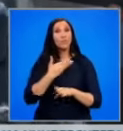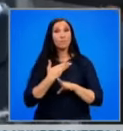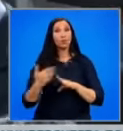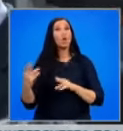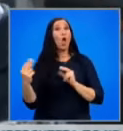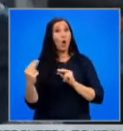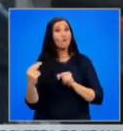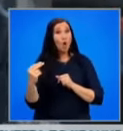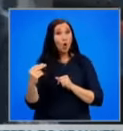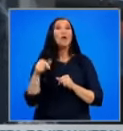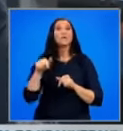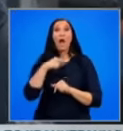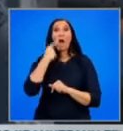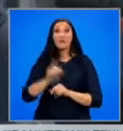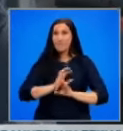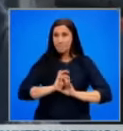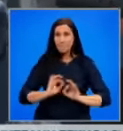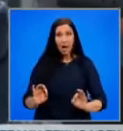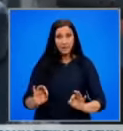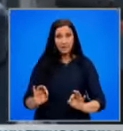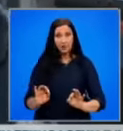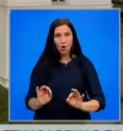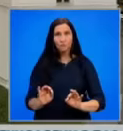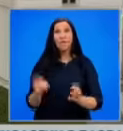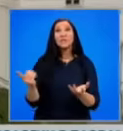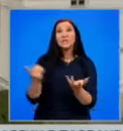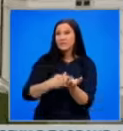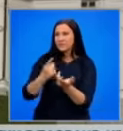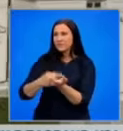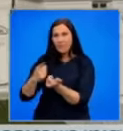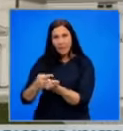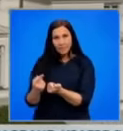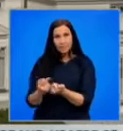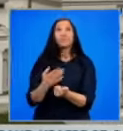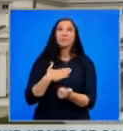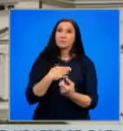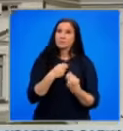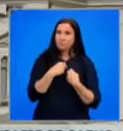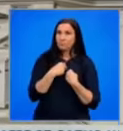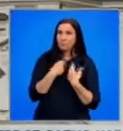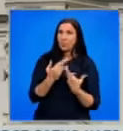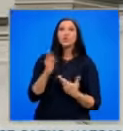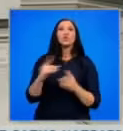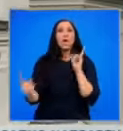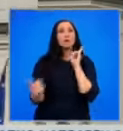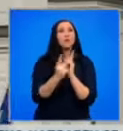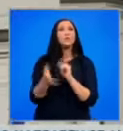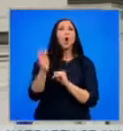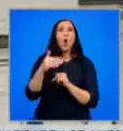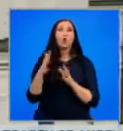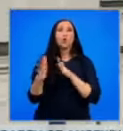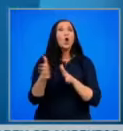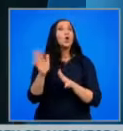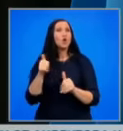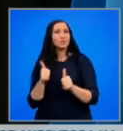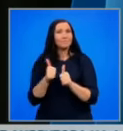да говоря, и сега го казвам съвсем ясно, с всеки, и съм сигурен, че ще срещнем още хора и